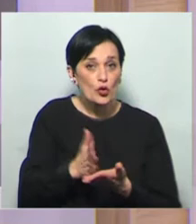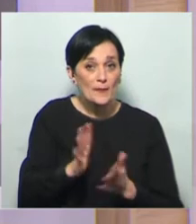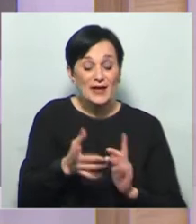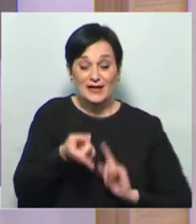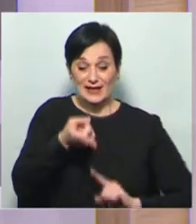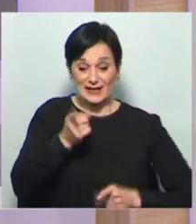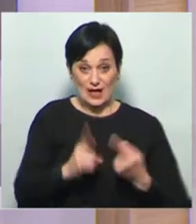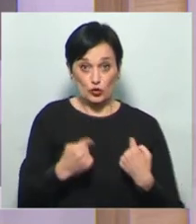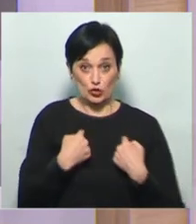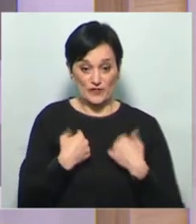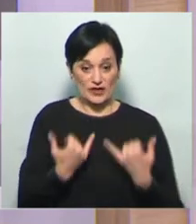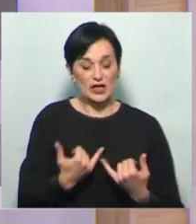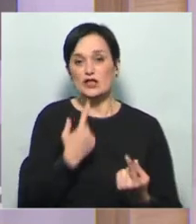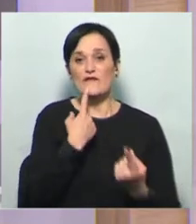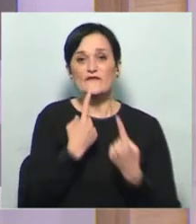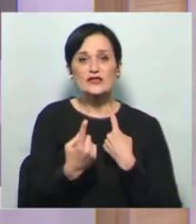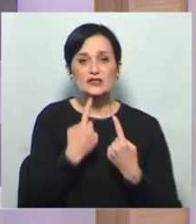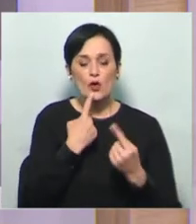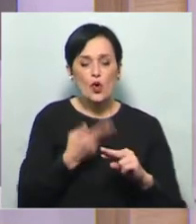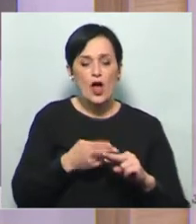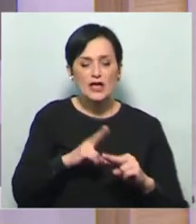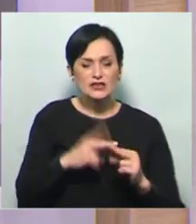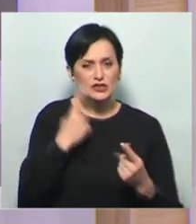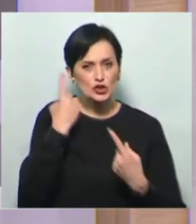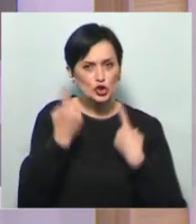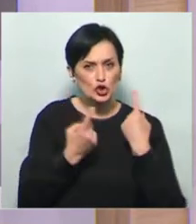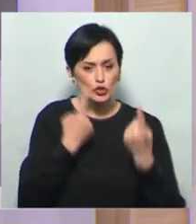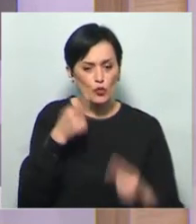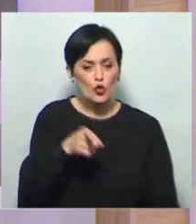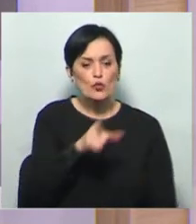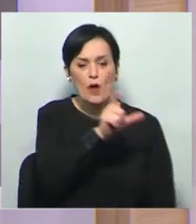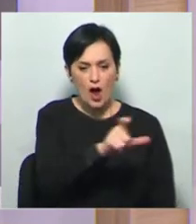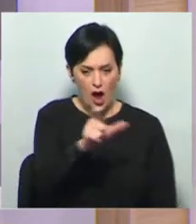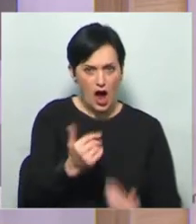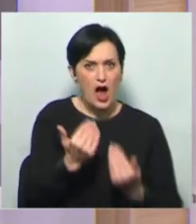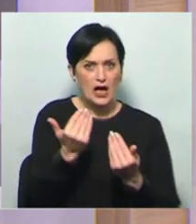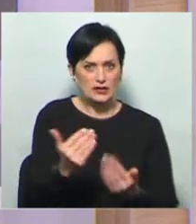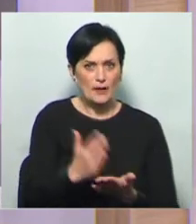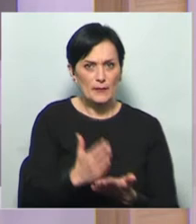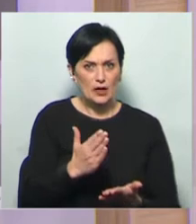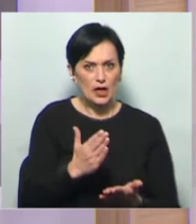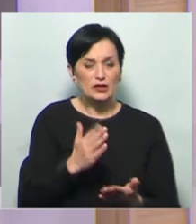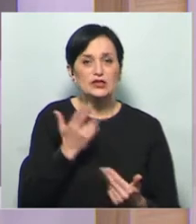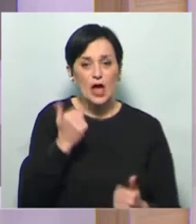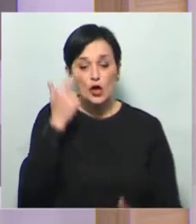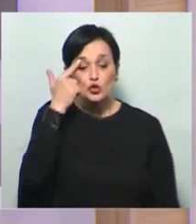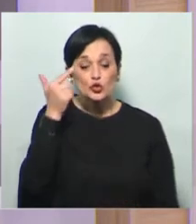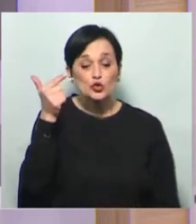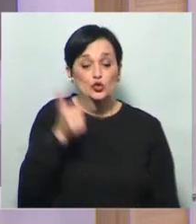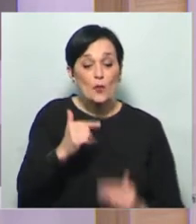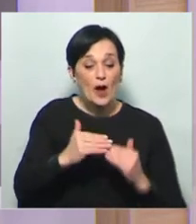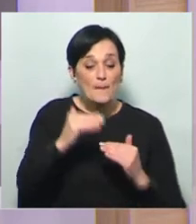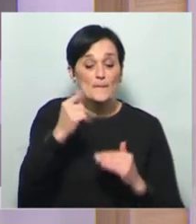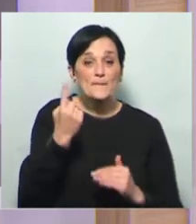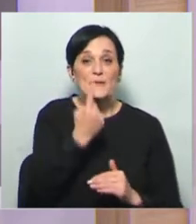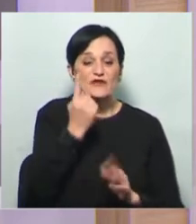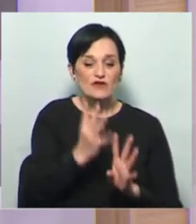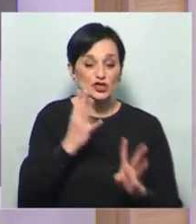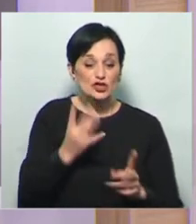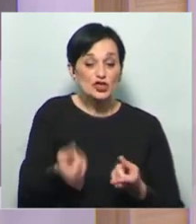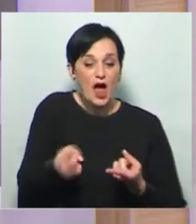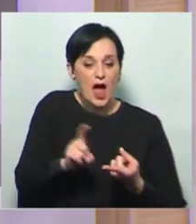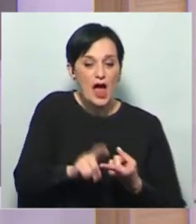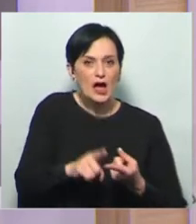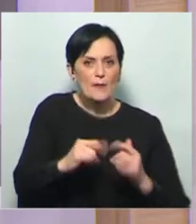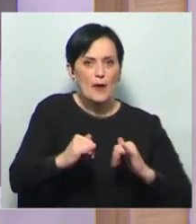რეალურად რაზე და ჩვენ საუბრობთ? ეს ინფორმაცია ამ ადამიანებისთვისაც არის გათვლილი და ცნობადობის ამაღლება პირველ რიგში სწორედ ეხება აი